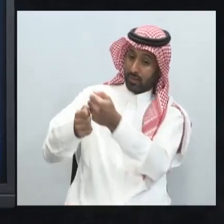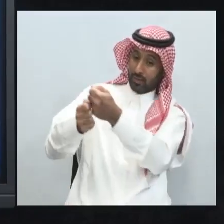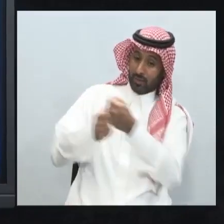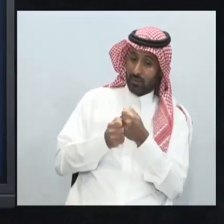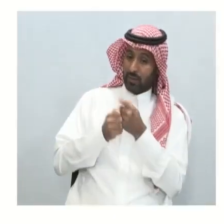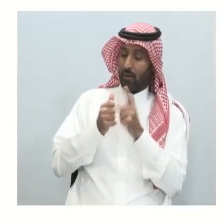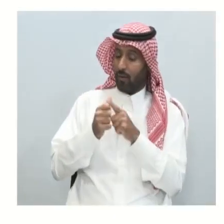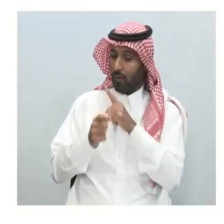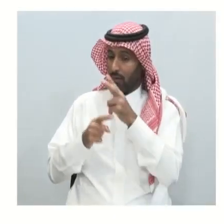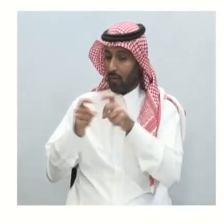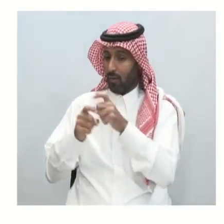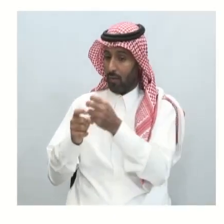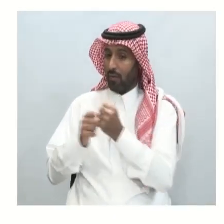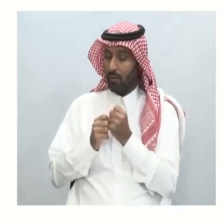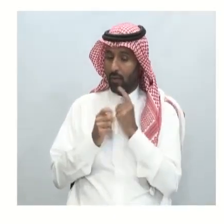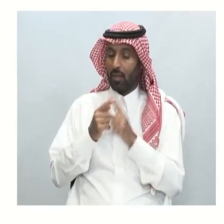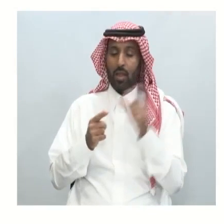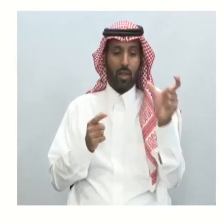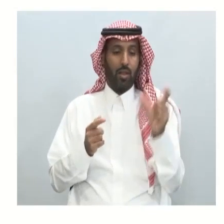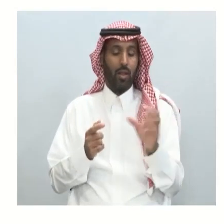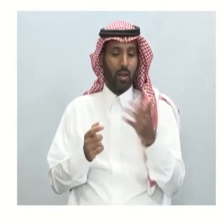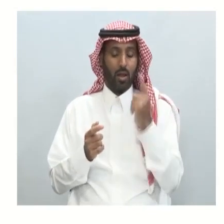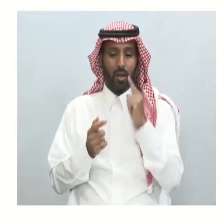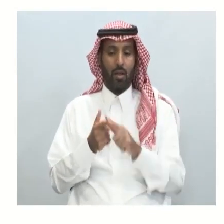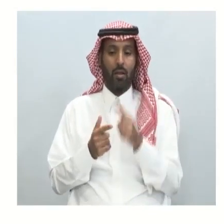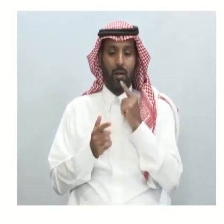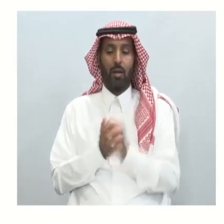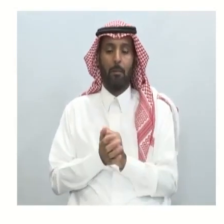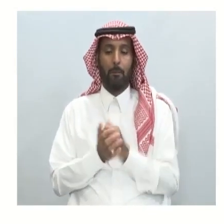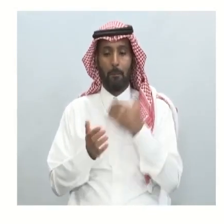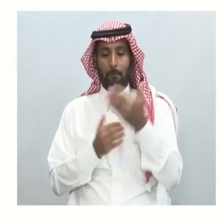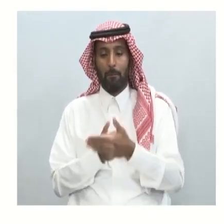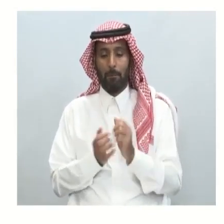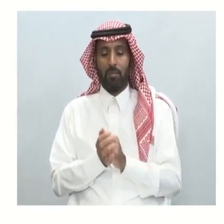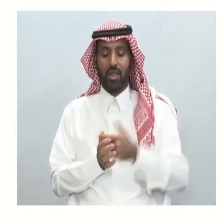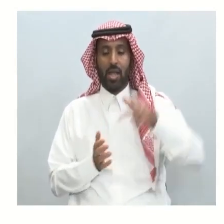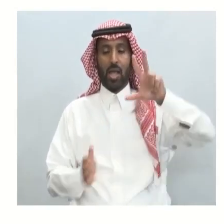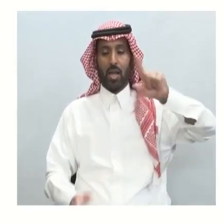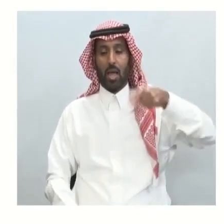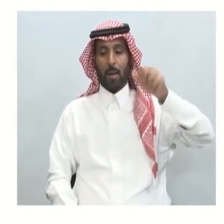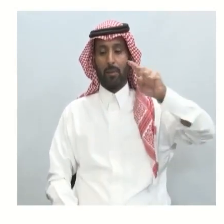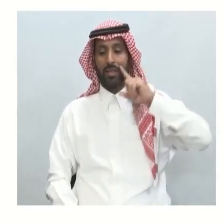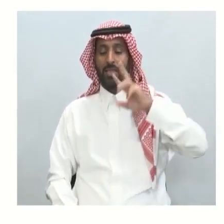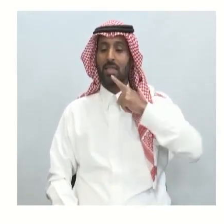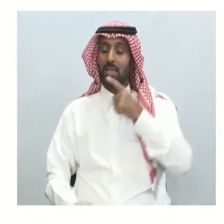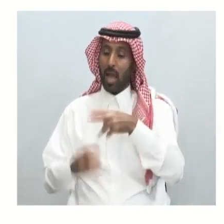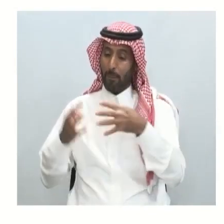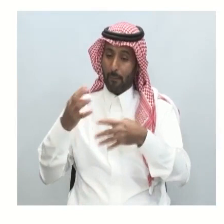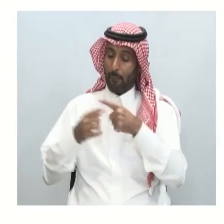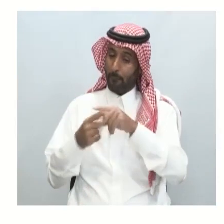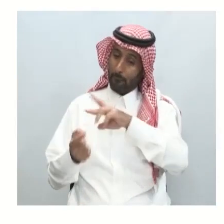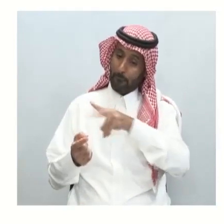الرابطه الكيميائيه مفرداتنا الجديده سنكمل اليوم باذن الله الرابطه هميه القطبيه والرابطه